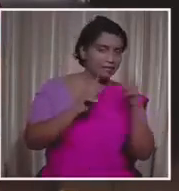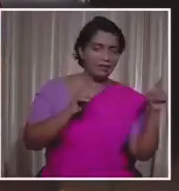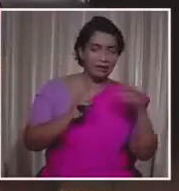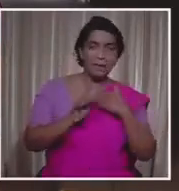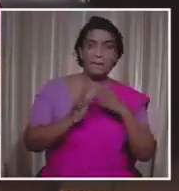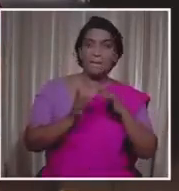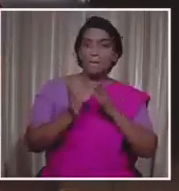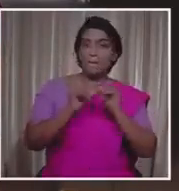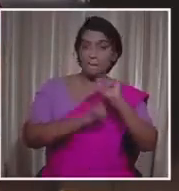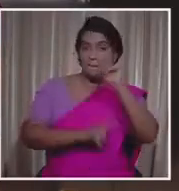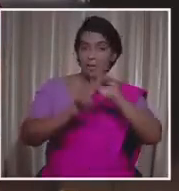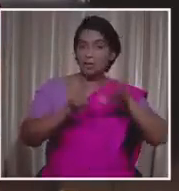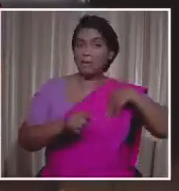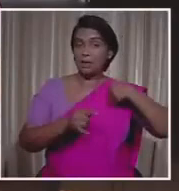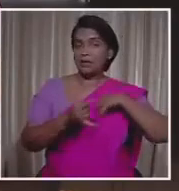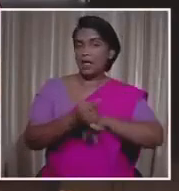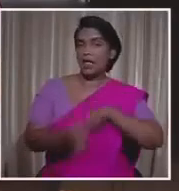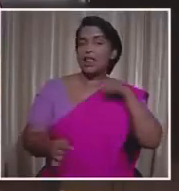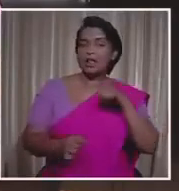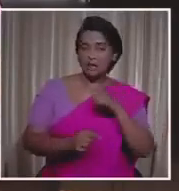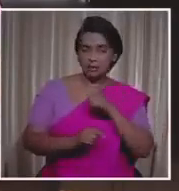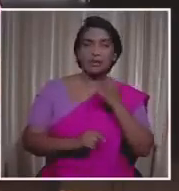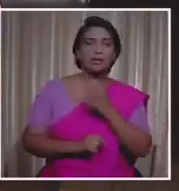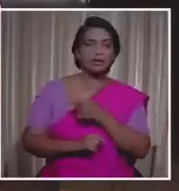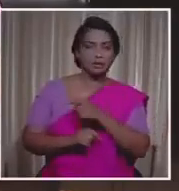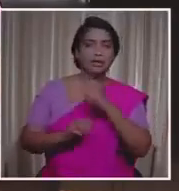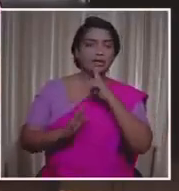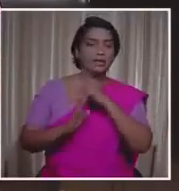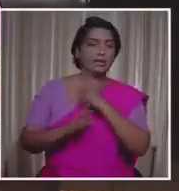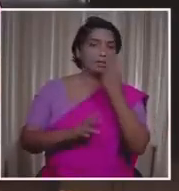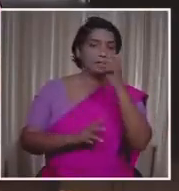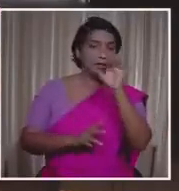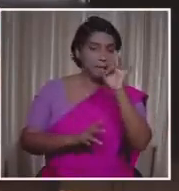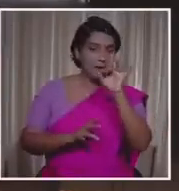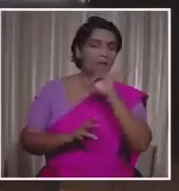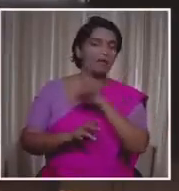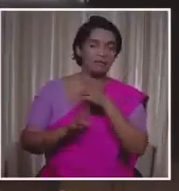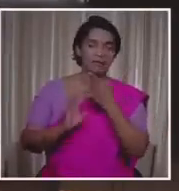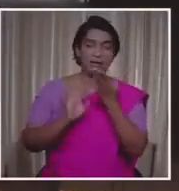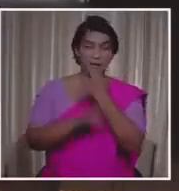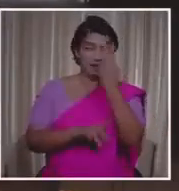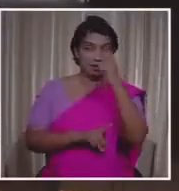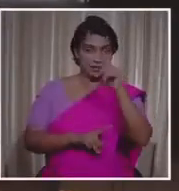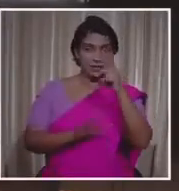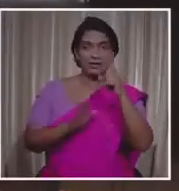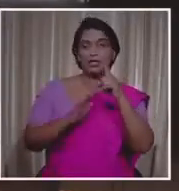2022 ජූලි මාස 15 වැනි සිකුරාදා ශ්‍රී ජයවර්ධනපුර කෝට්ටේ.